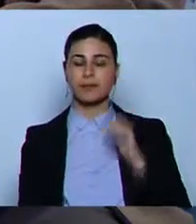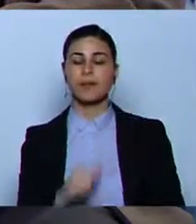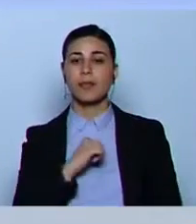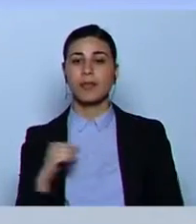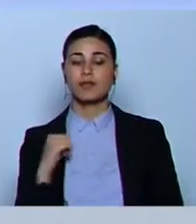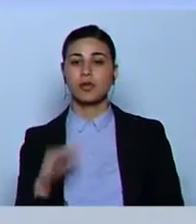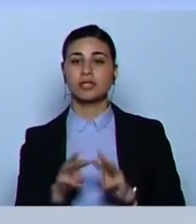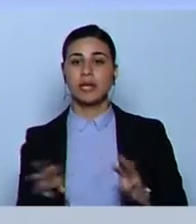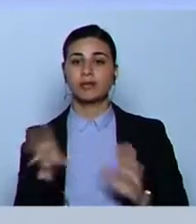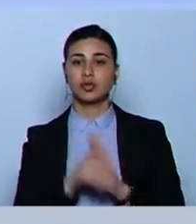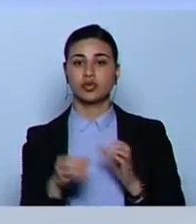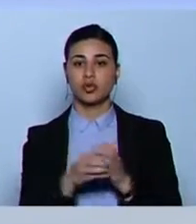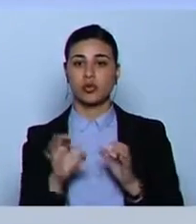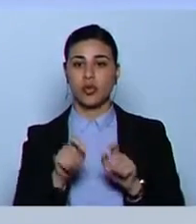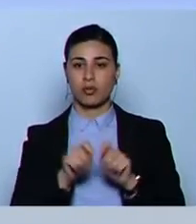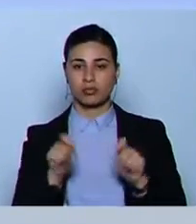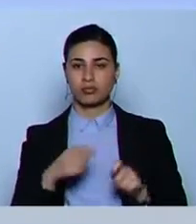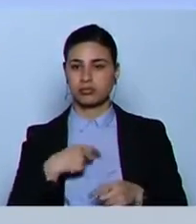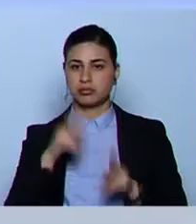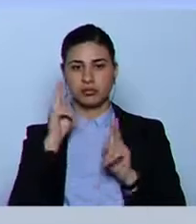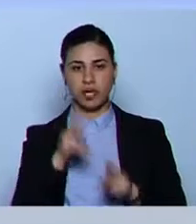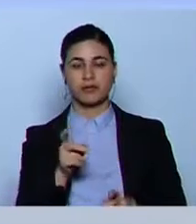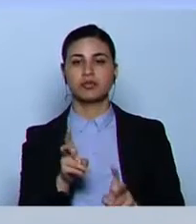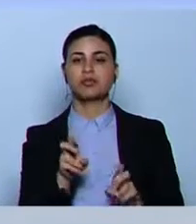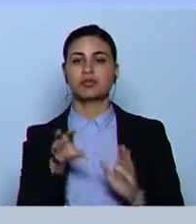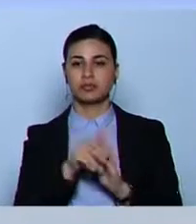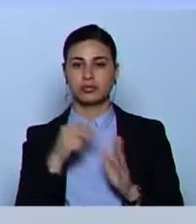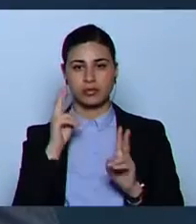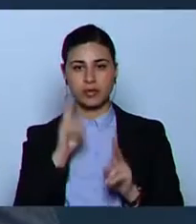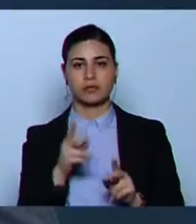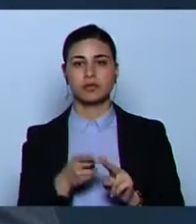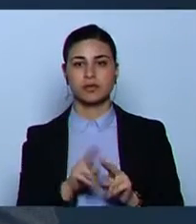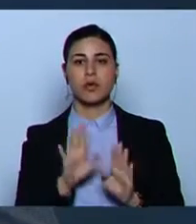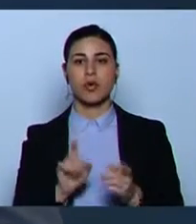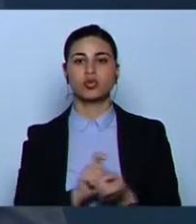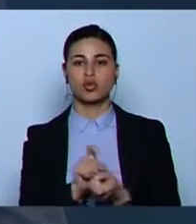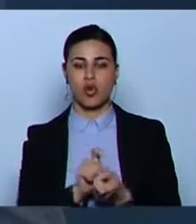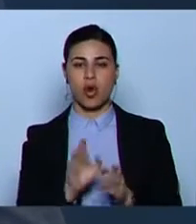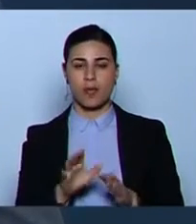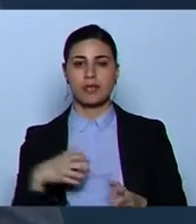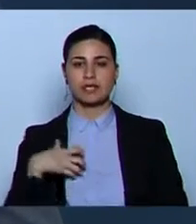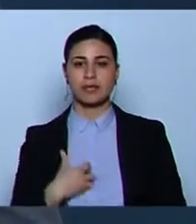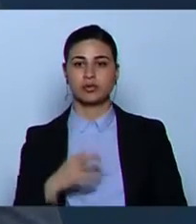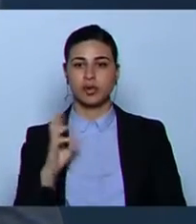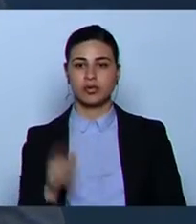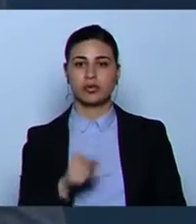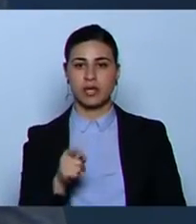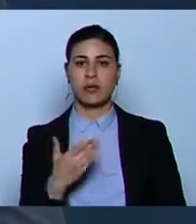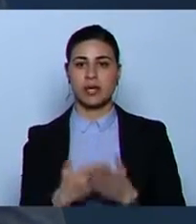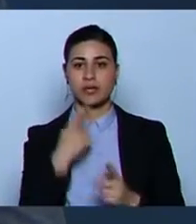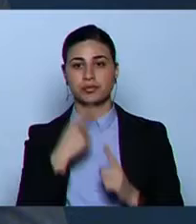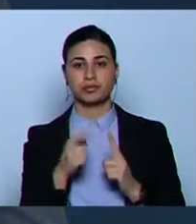შექმნილ ჯგუფს, მე არ ვიცი იქ შემადგენლობა ჩვენ ვიცით ეს მხოლოდ ჩორის დონეზე, სამწუხაროდ და რომ არ გამოეჟონ